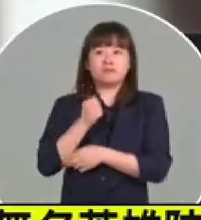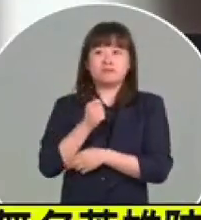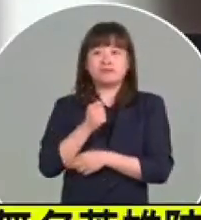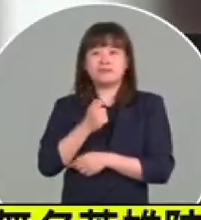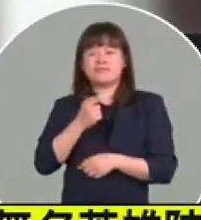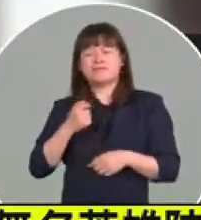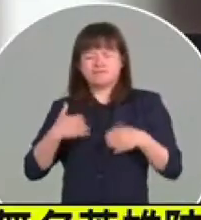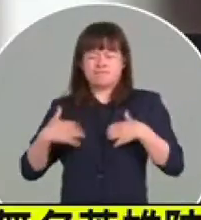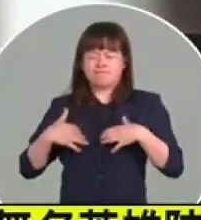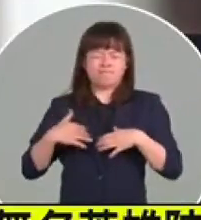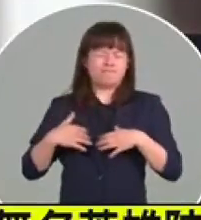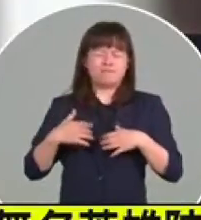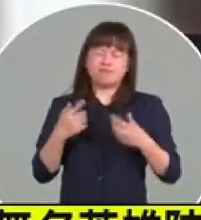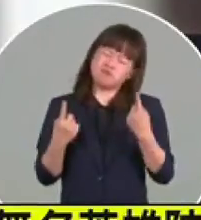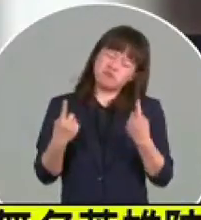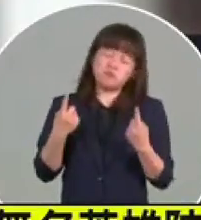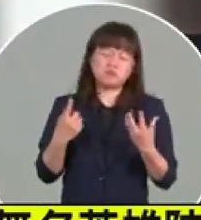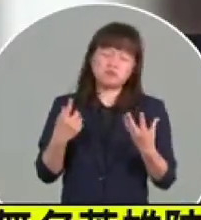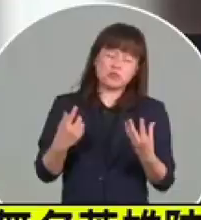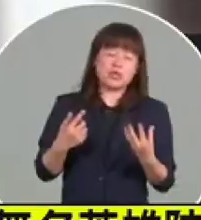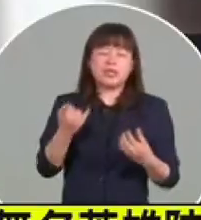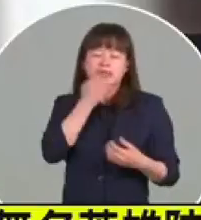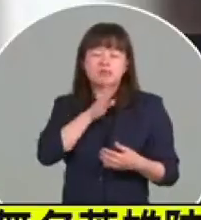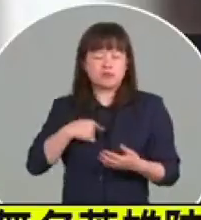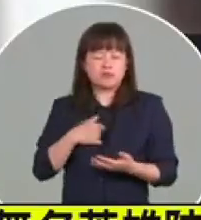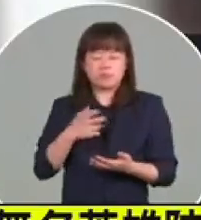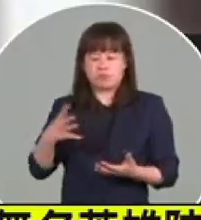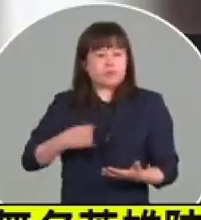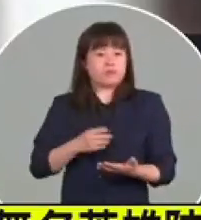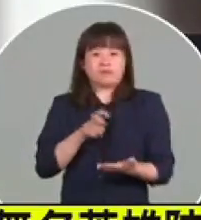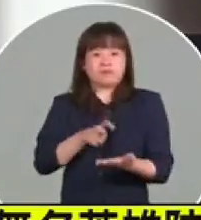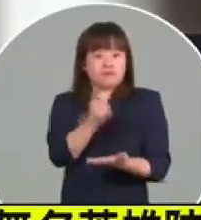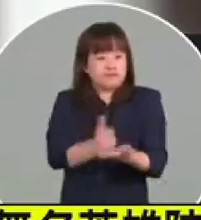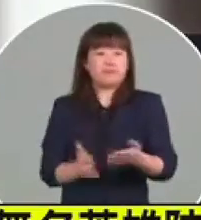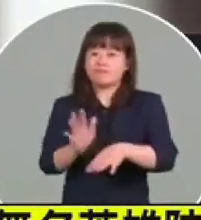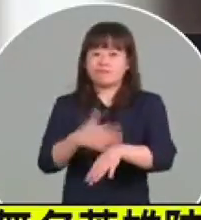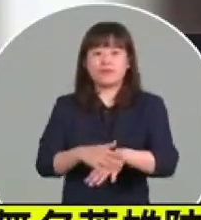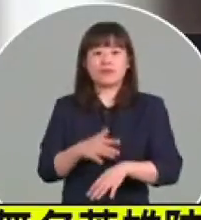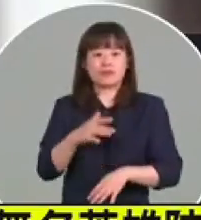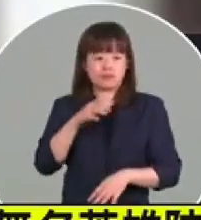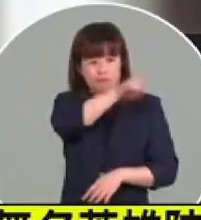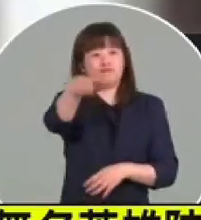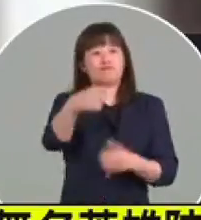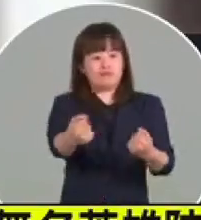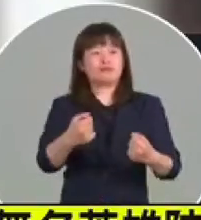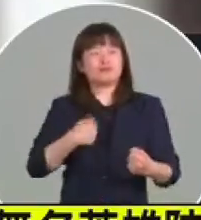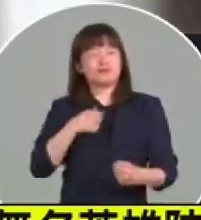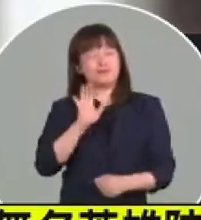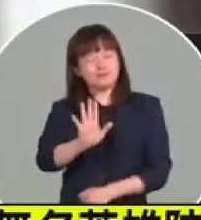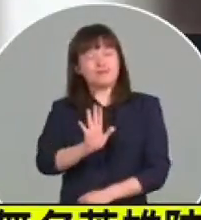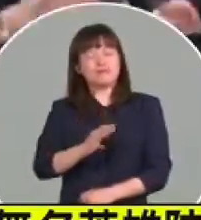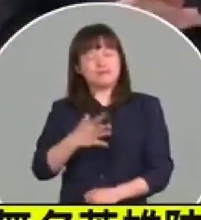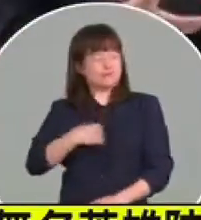过于喜悦。不过我不会退缩，因为我有你们。